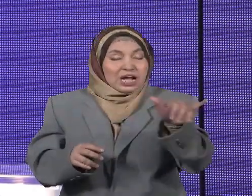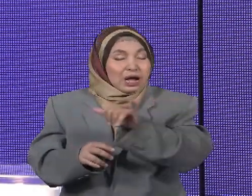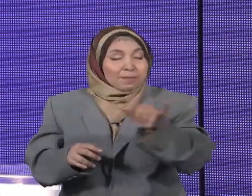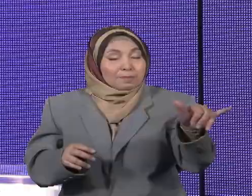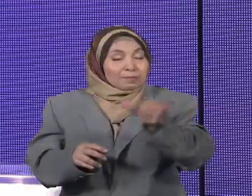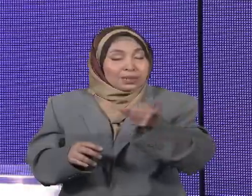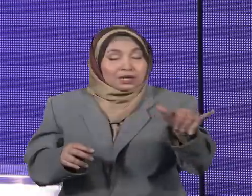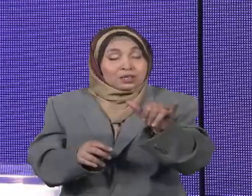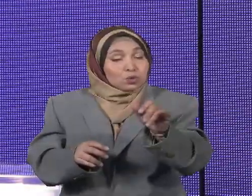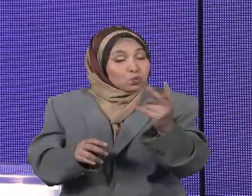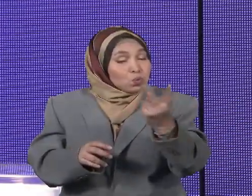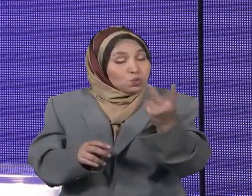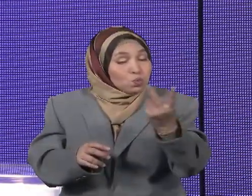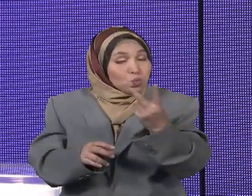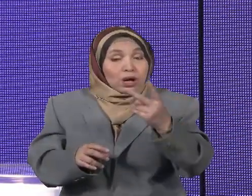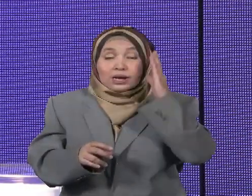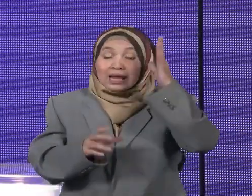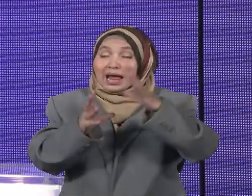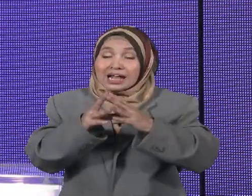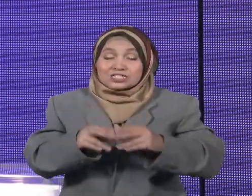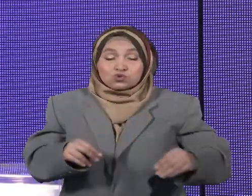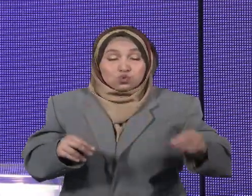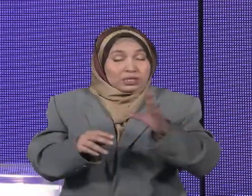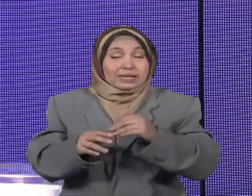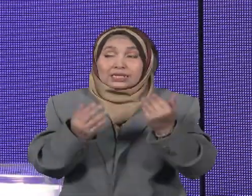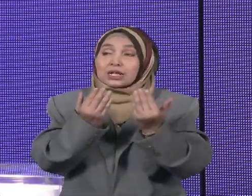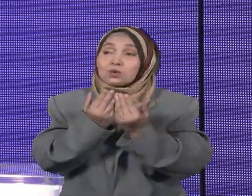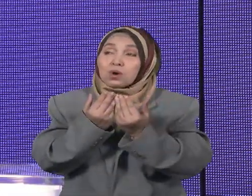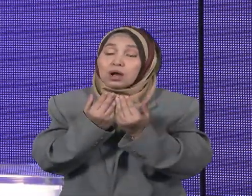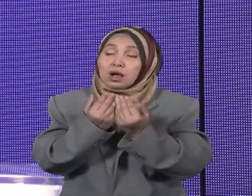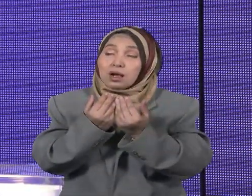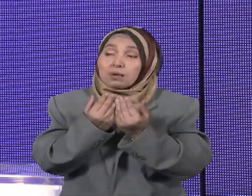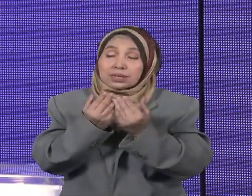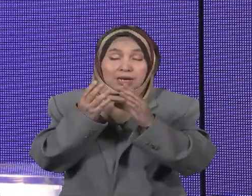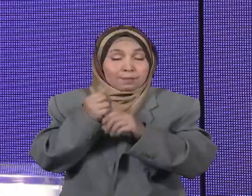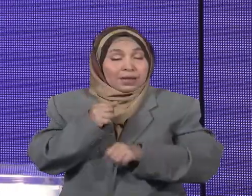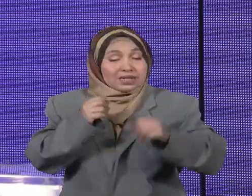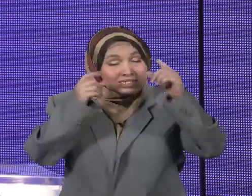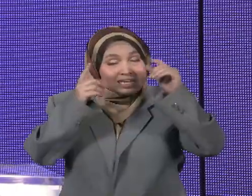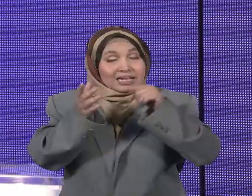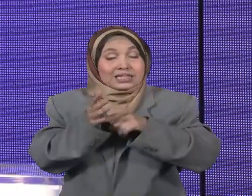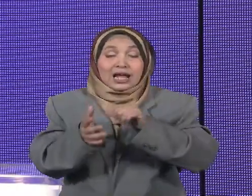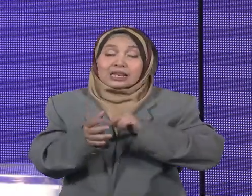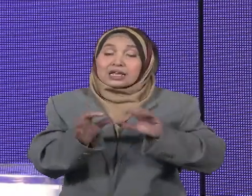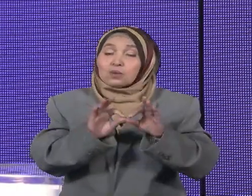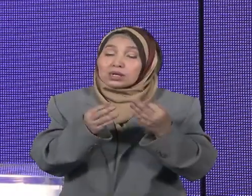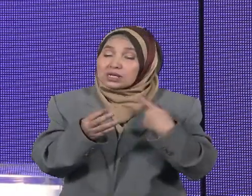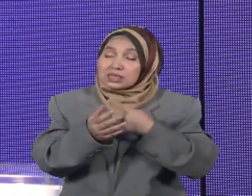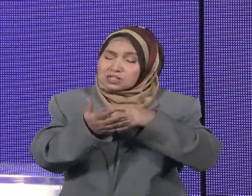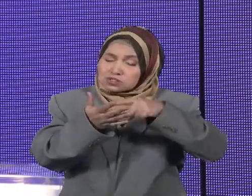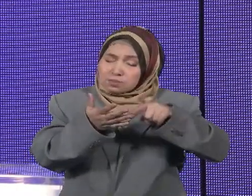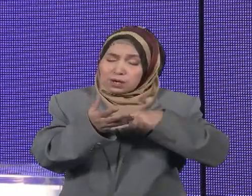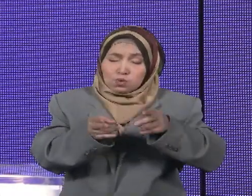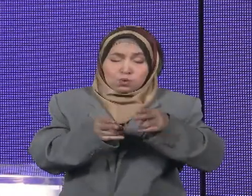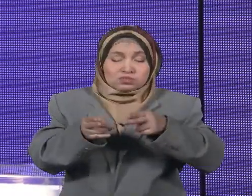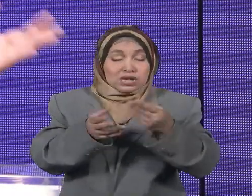letakkan. Dua-dua Allah akan hancurkan. Yang kita doa bila dapat kesedaran ini untuk ahli keluarga kita, semak balik pengurusan